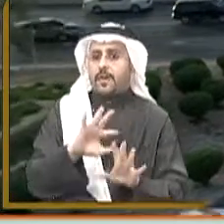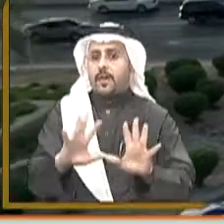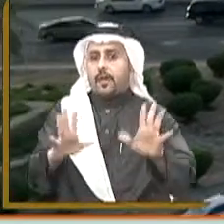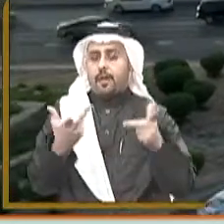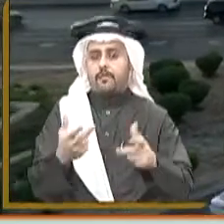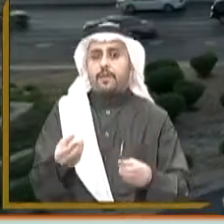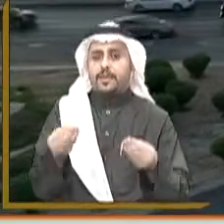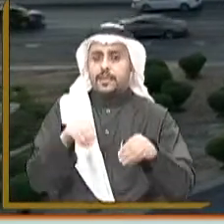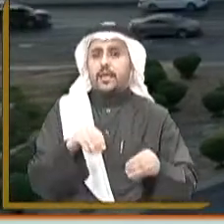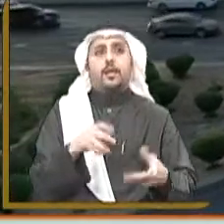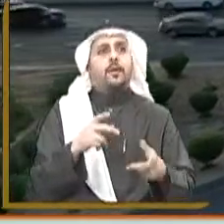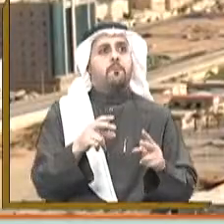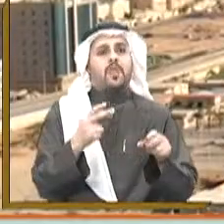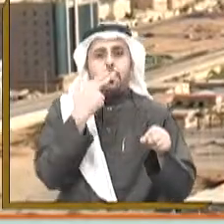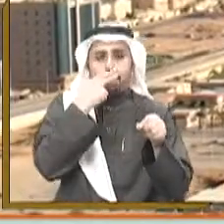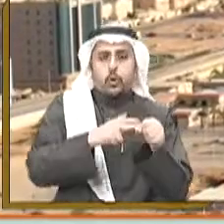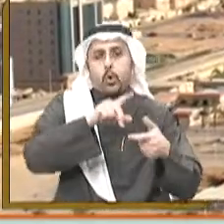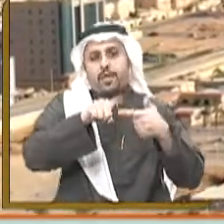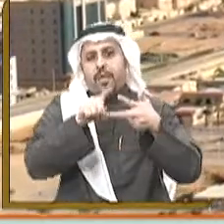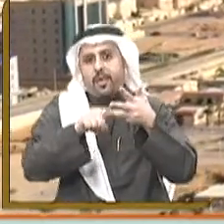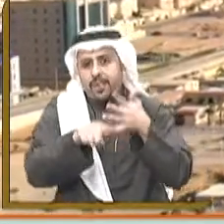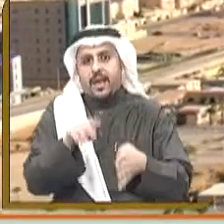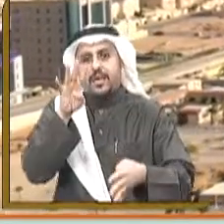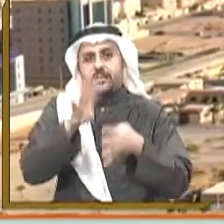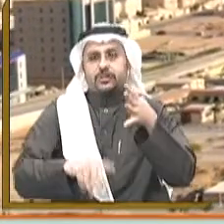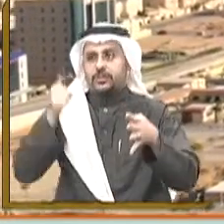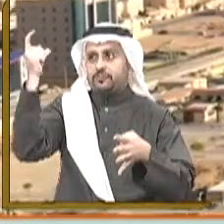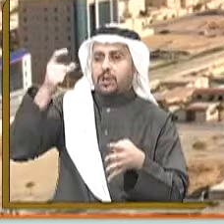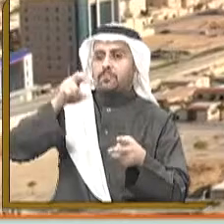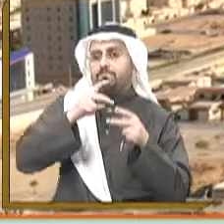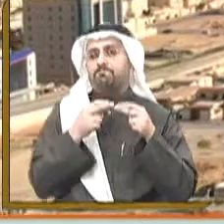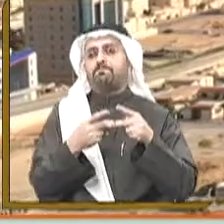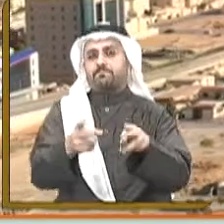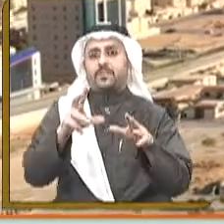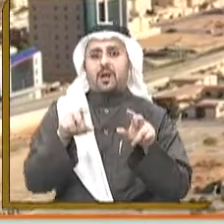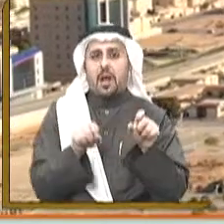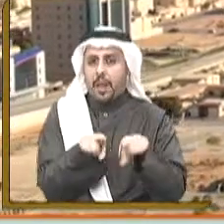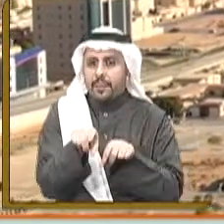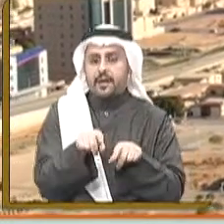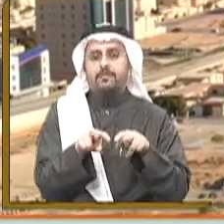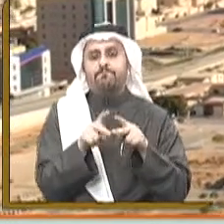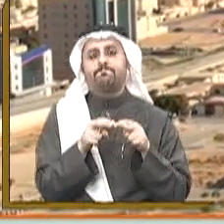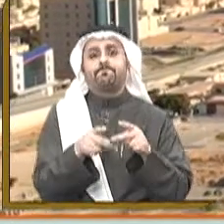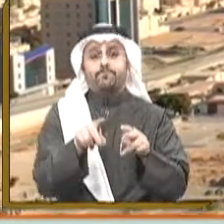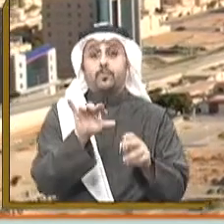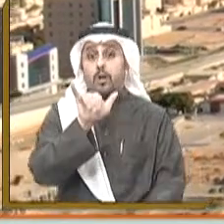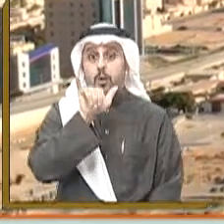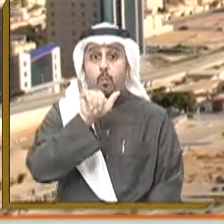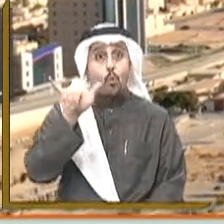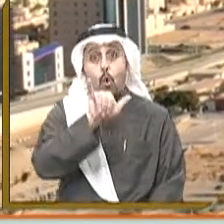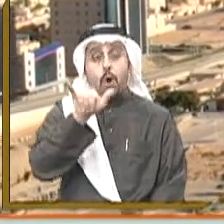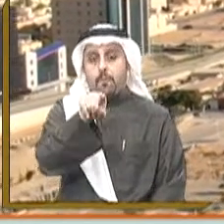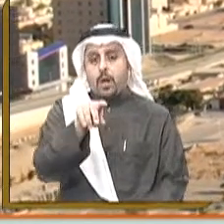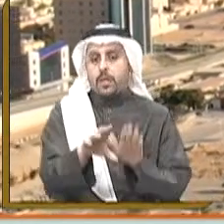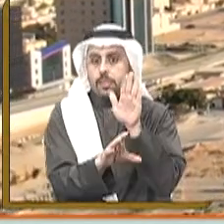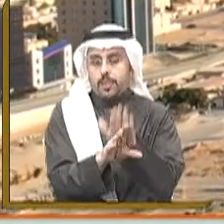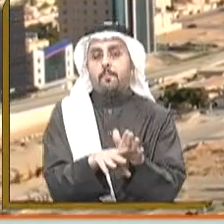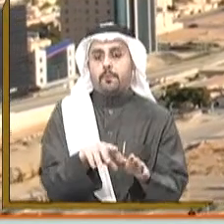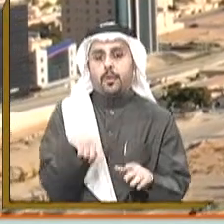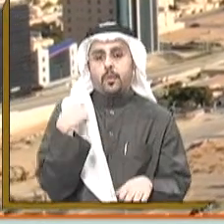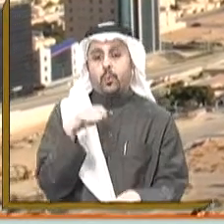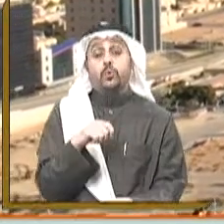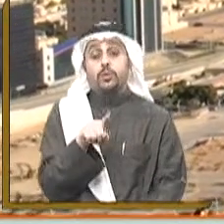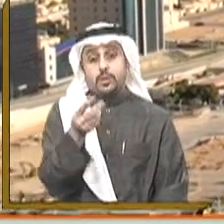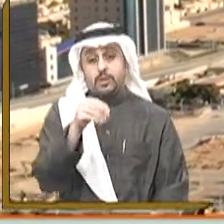المتجددة والتشريعات والتوجيهات المستقبلية للشبكات الذكية. وتأتي رعاية الوزارة للمؤتمر ضمن جهودها المستمرة في